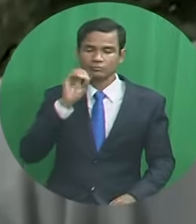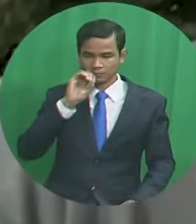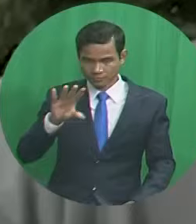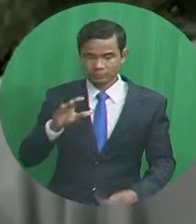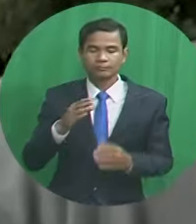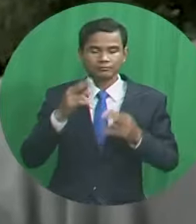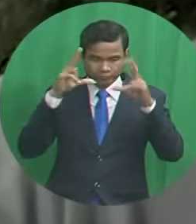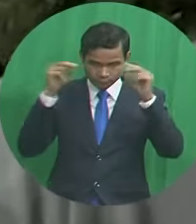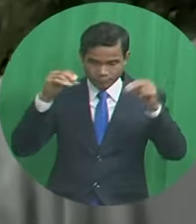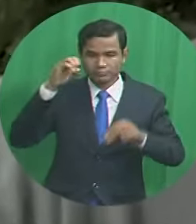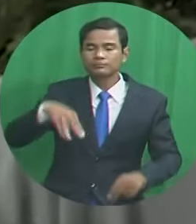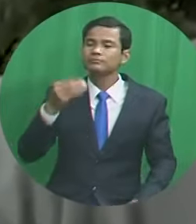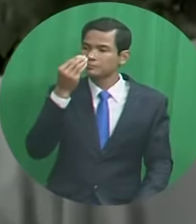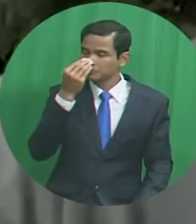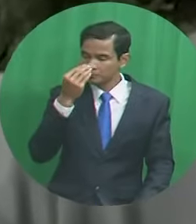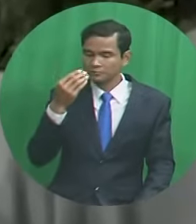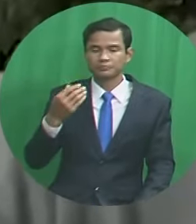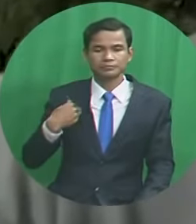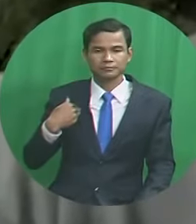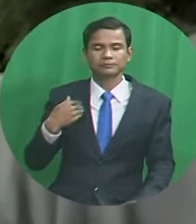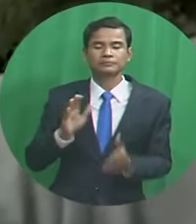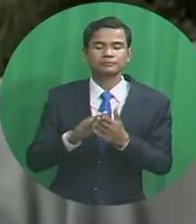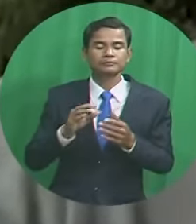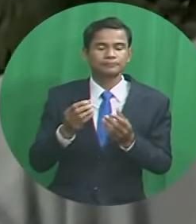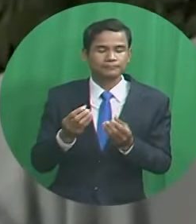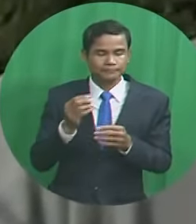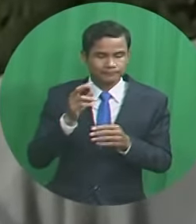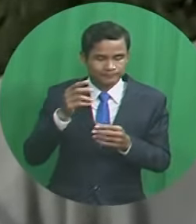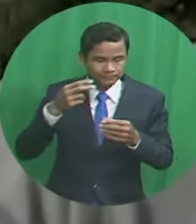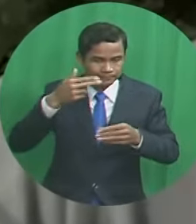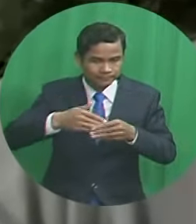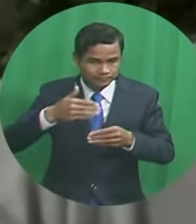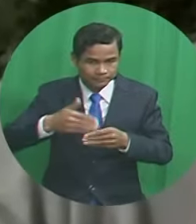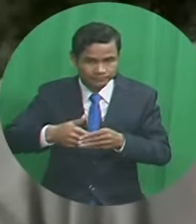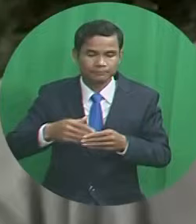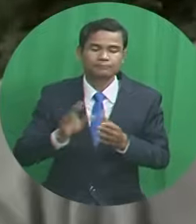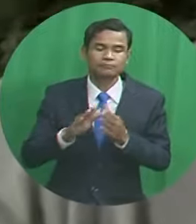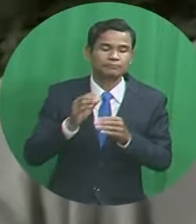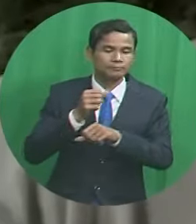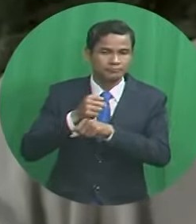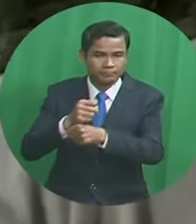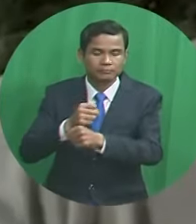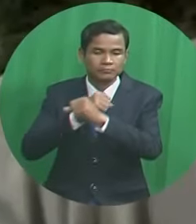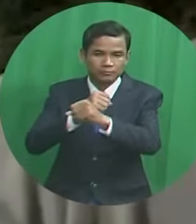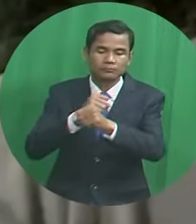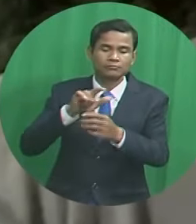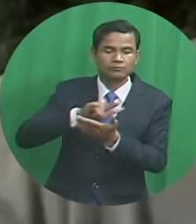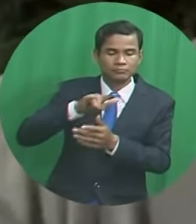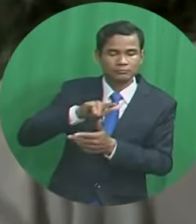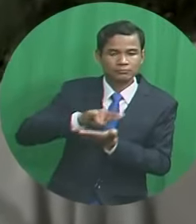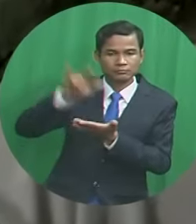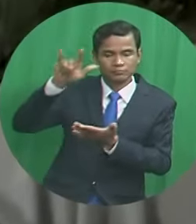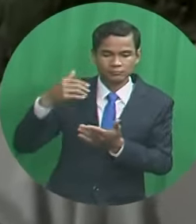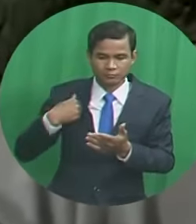ស់ក្រមមន្ត្រីកាលពីថ្ងៃច័ន្ទក្នុងនោះរួមមានគ្រាប់រំសេវសម្រាប់ប្រព័ន្ធការពារដែនអាកាសកាំភ្លើងធំកាំភ្លើងត្បាល់និ